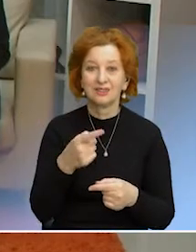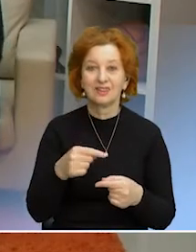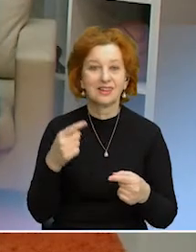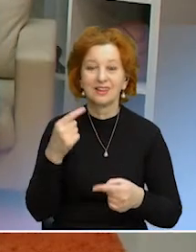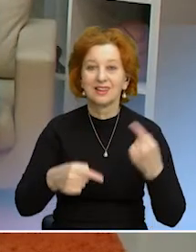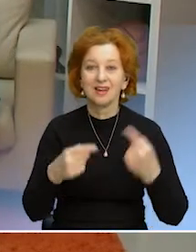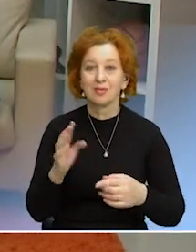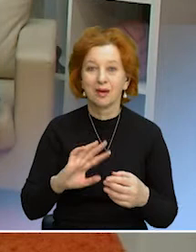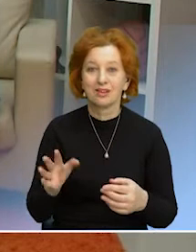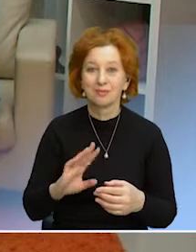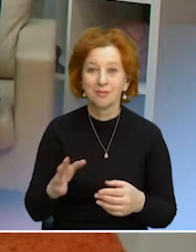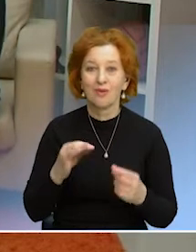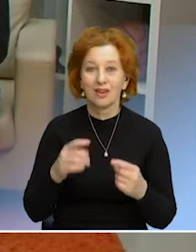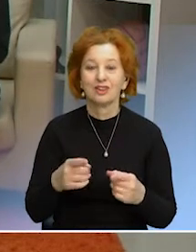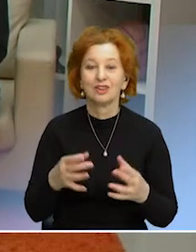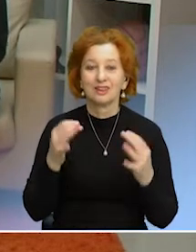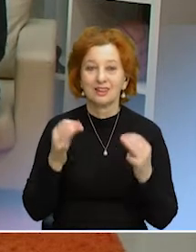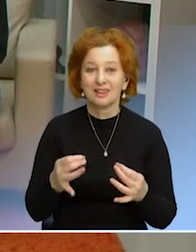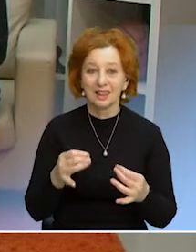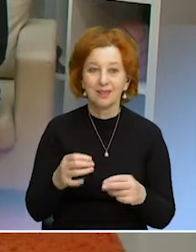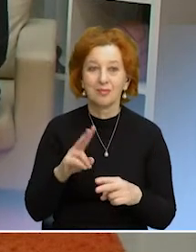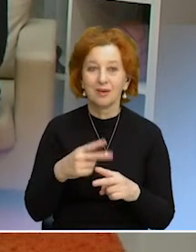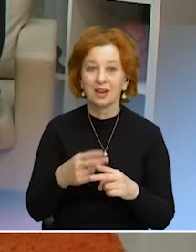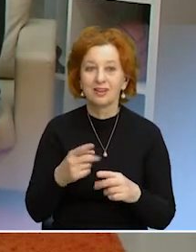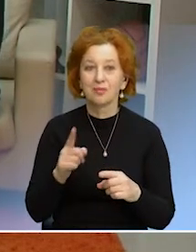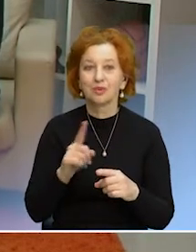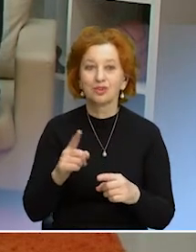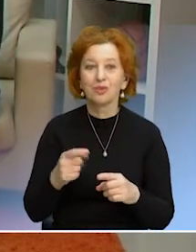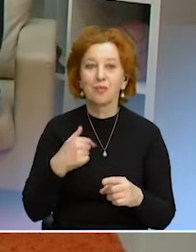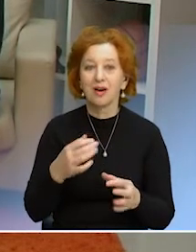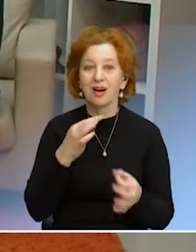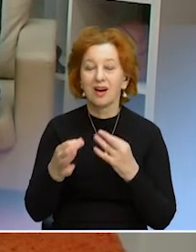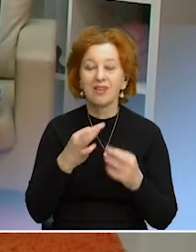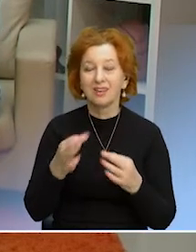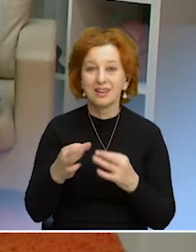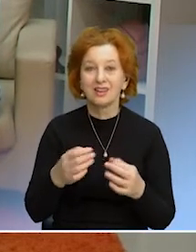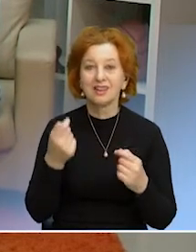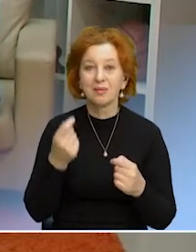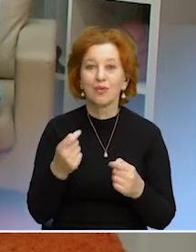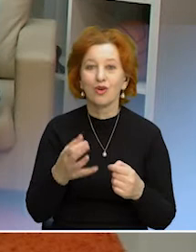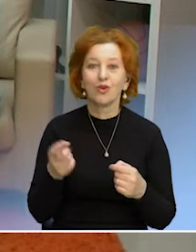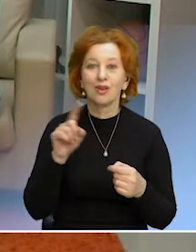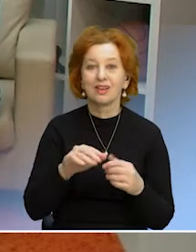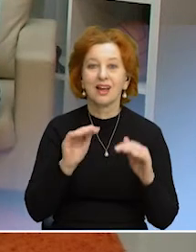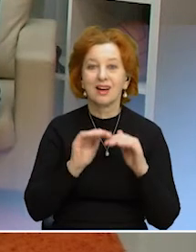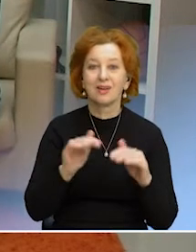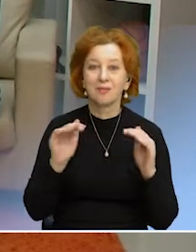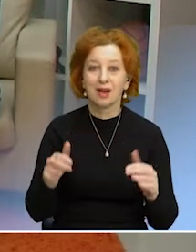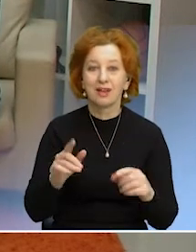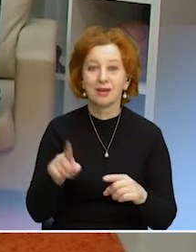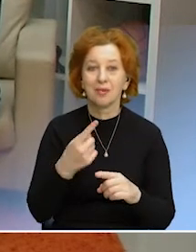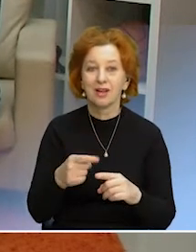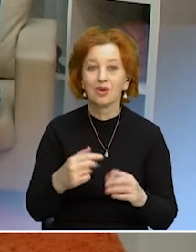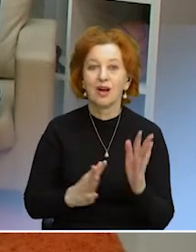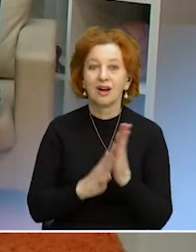не поспоришь. Ну, знаменитые вот... Ирины истории про шляпы. Да, а вот хочется поговорить еще немножечко о тех ребятах, с